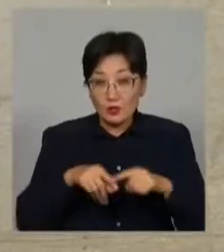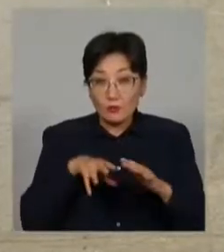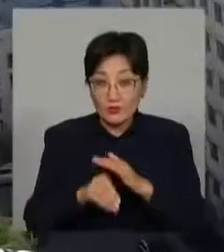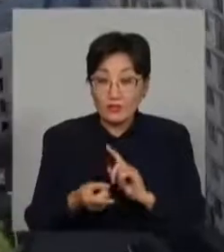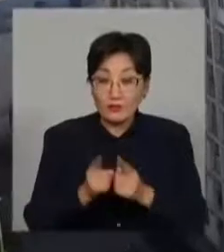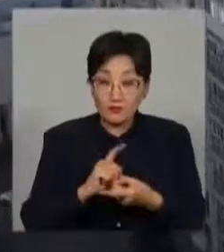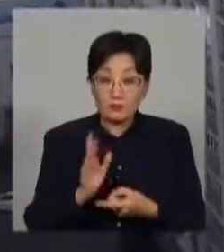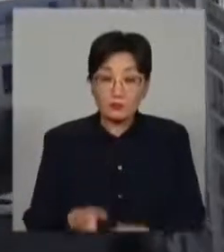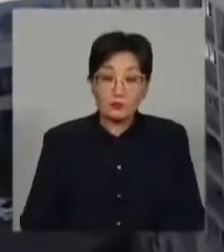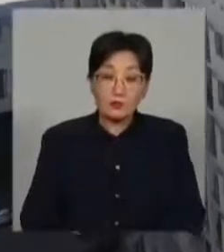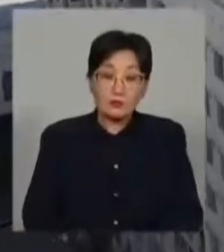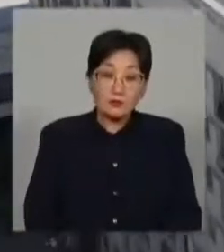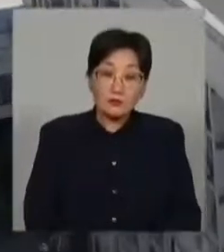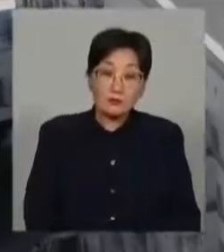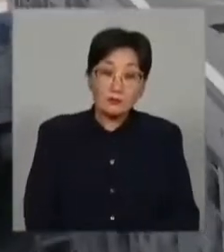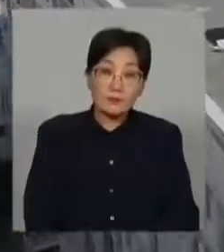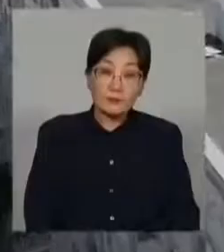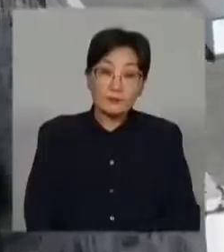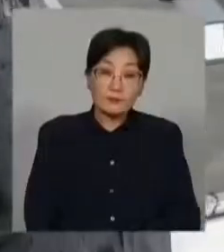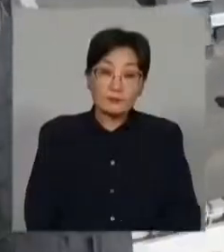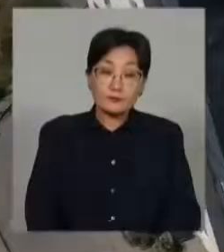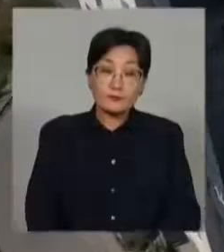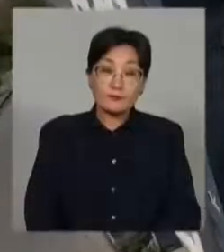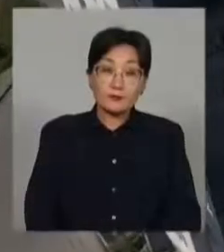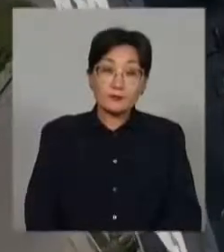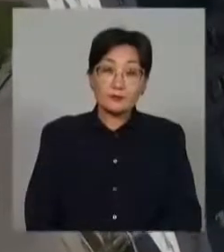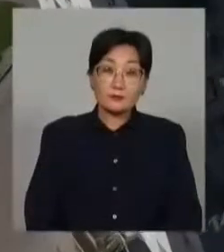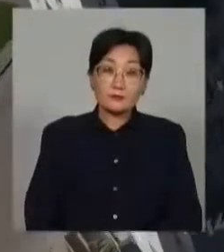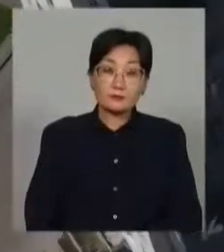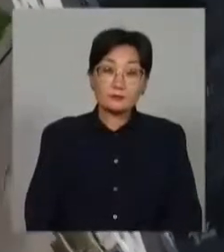біріне айналады. Наскен Еркін, Жасұлан Өмірзақов, Ялкунжан Ашымжанов, Алматы телеарнасы.